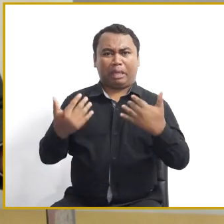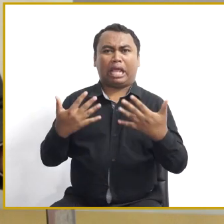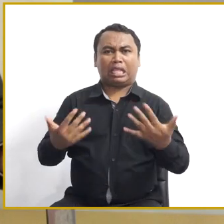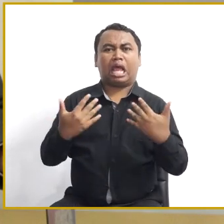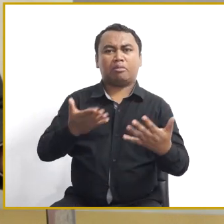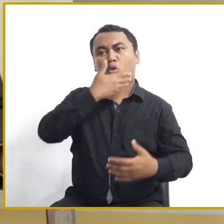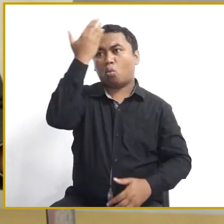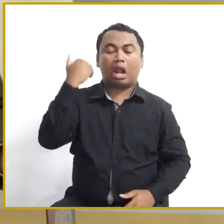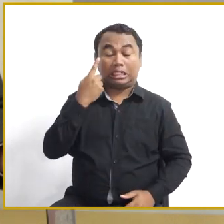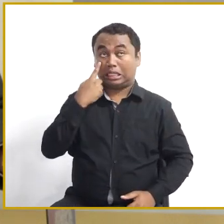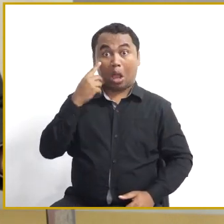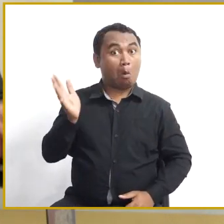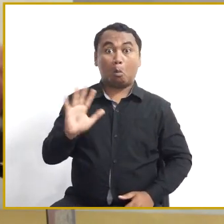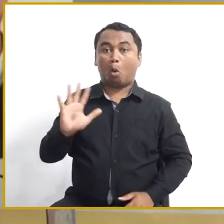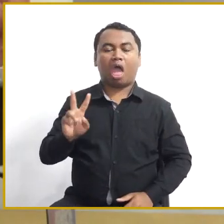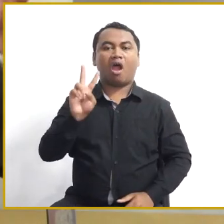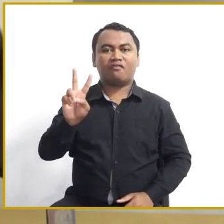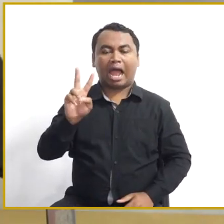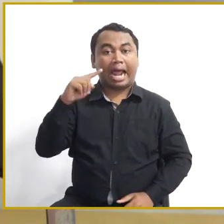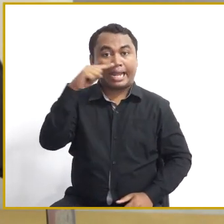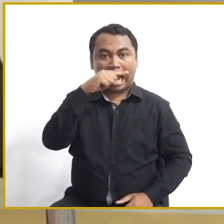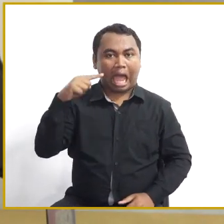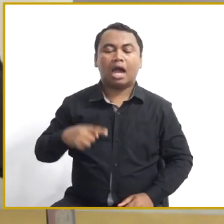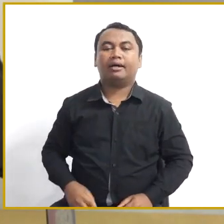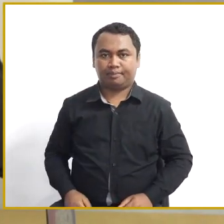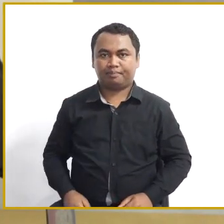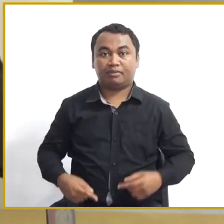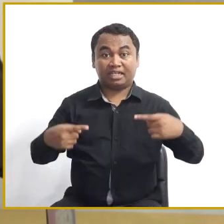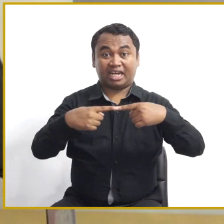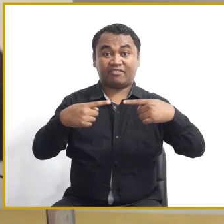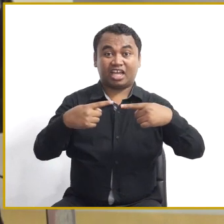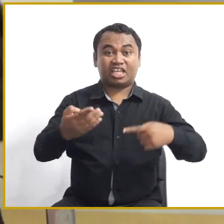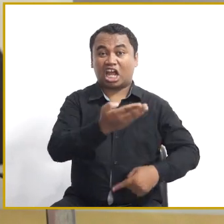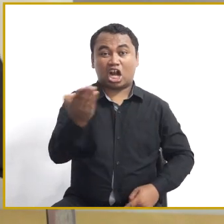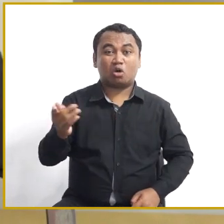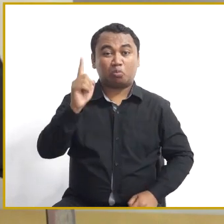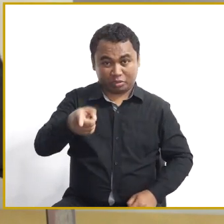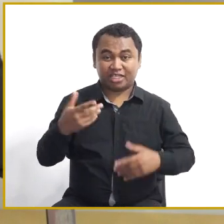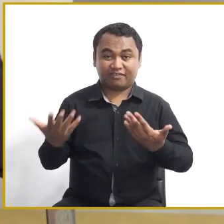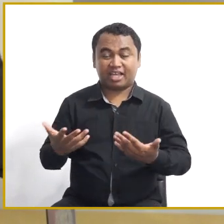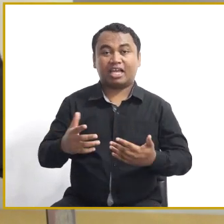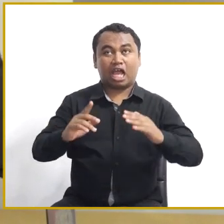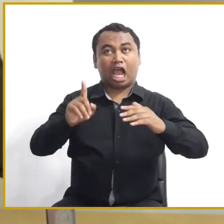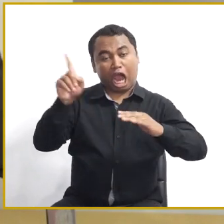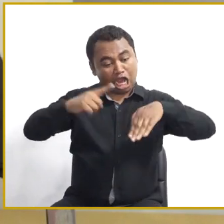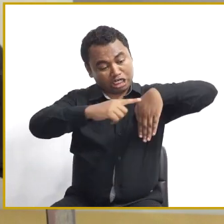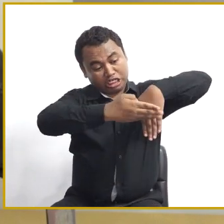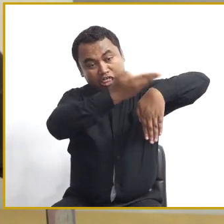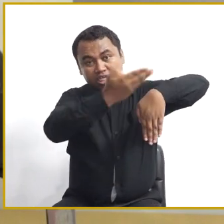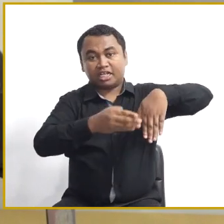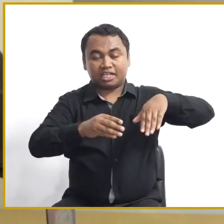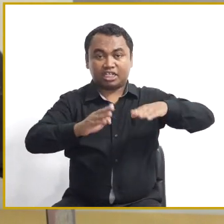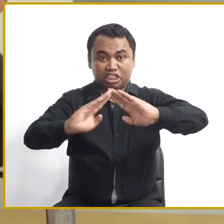vanilitra fefa naheno ve ianao abraham razavy hoe nisy sekoly tany asambava ka